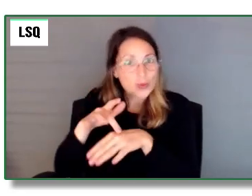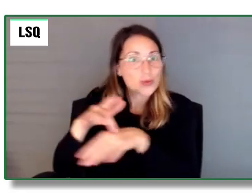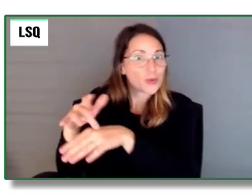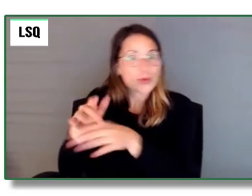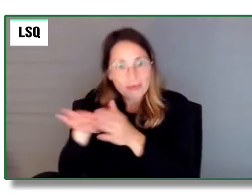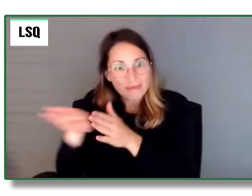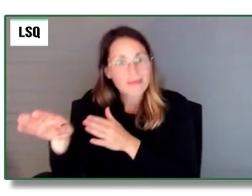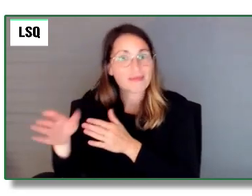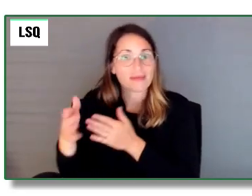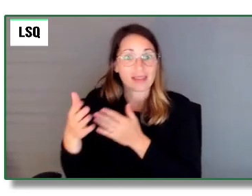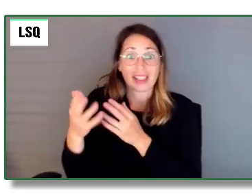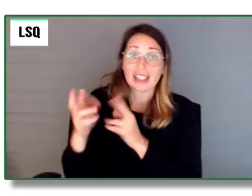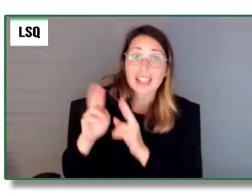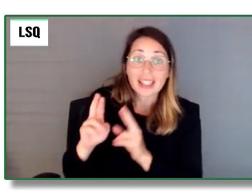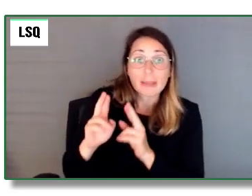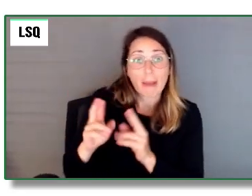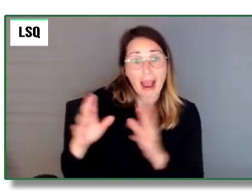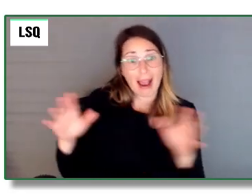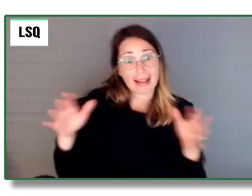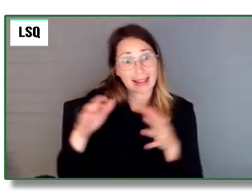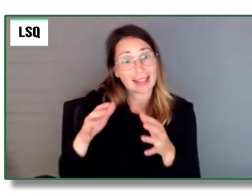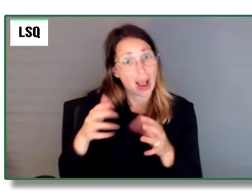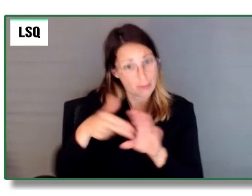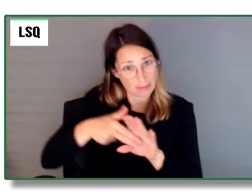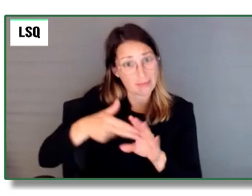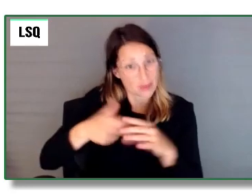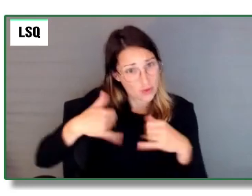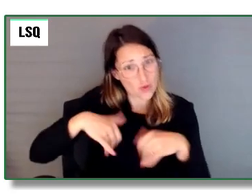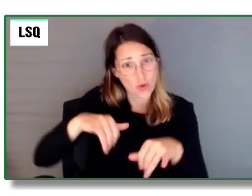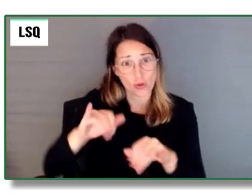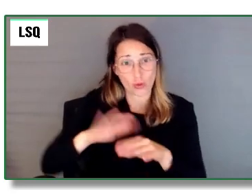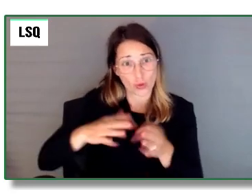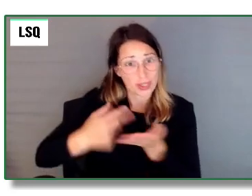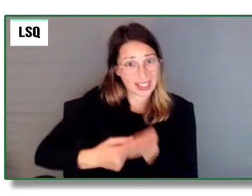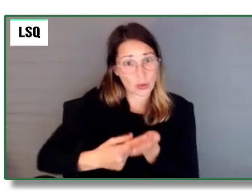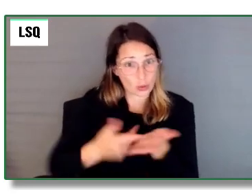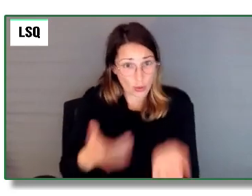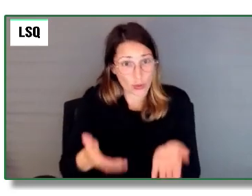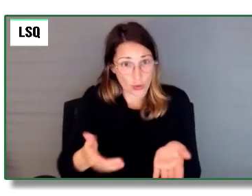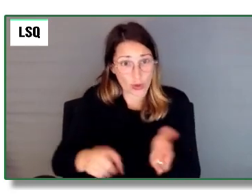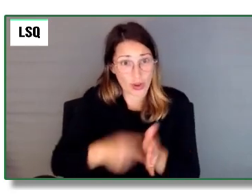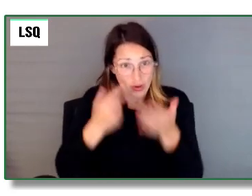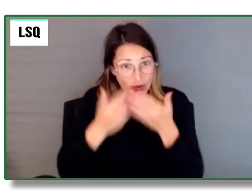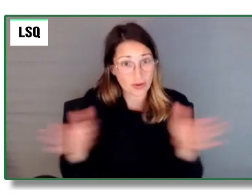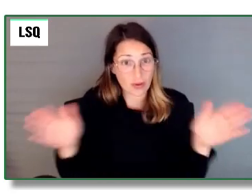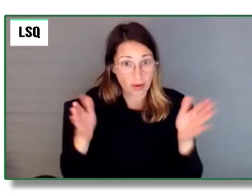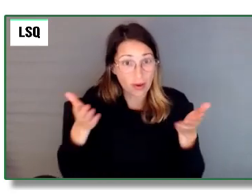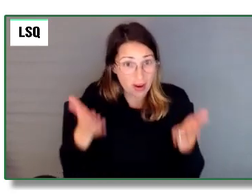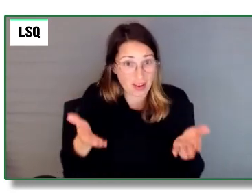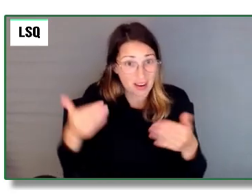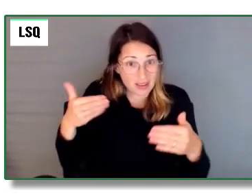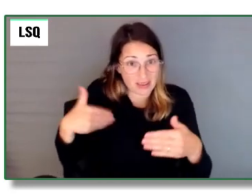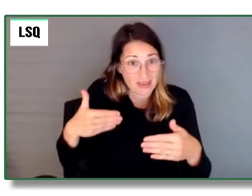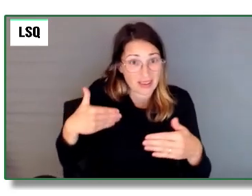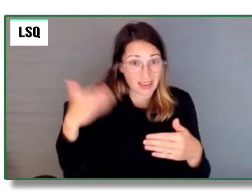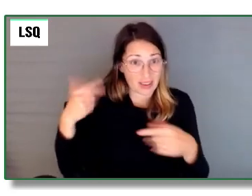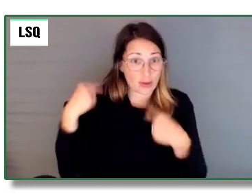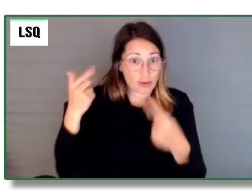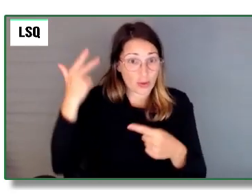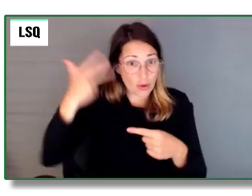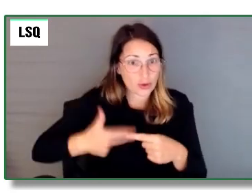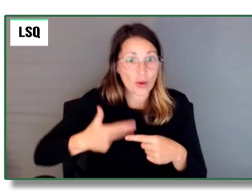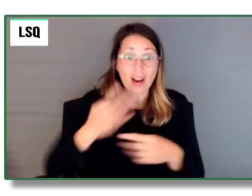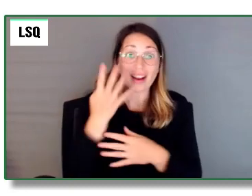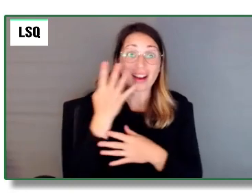tous rester impliqués dans cette conversation que nous aurons lancée au cours de cette conférence. J'ai mentionné, il y a 4 façons de s'impliquer. Vous pouvez nous